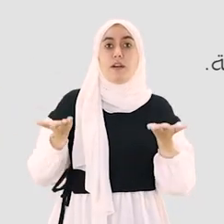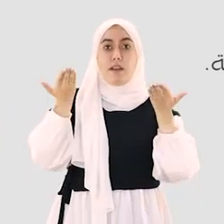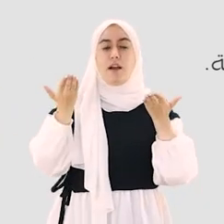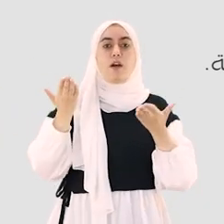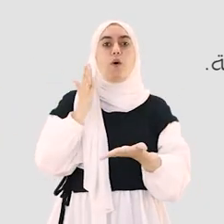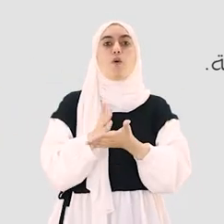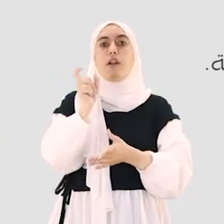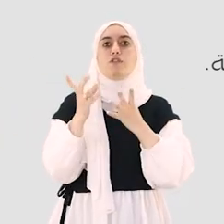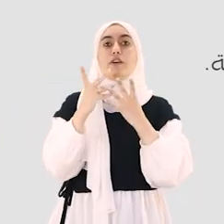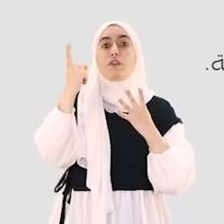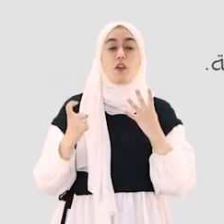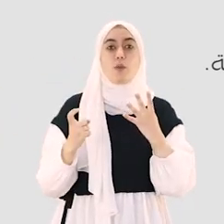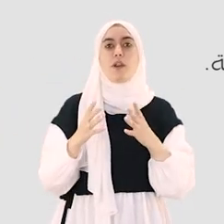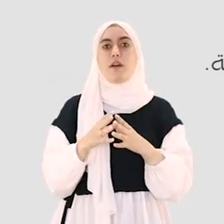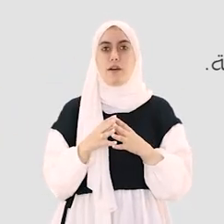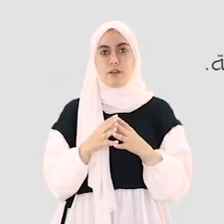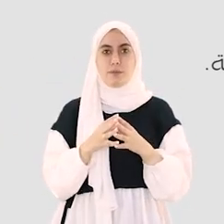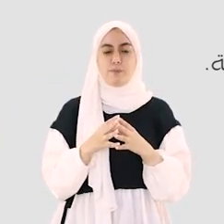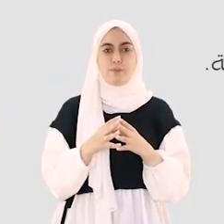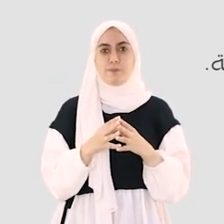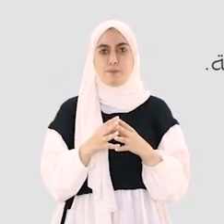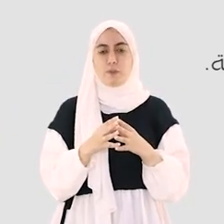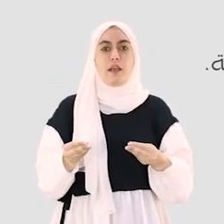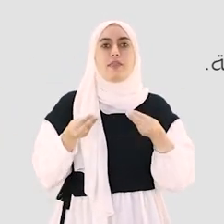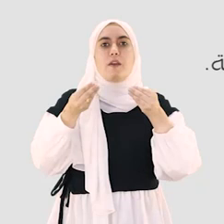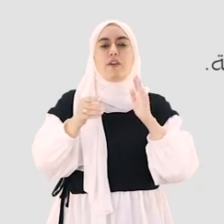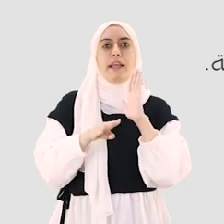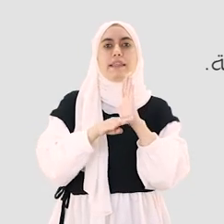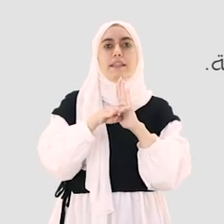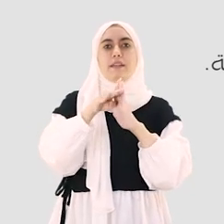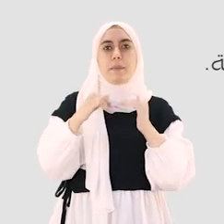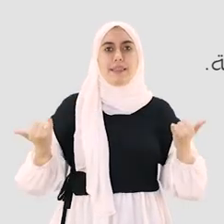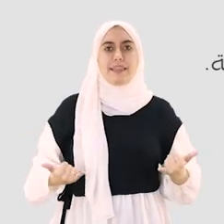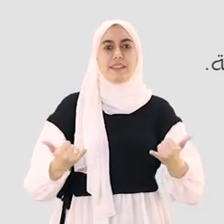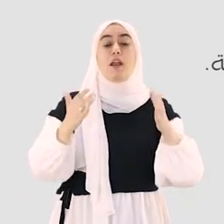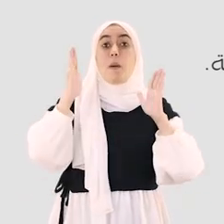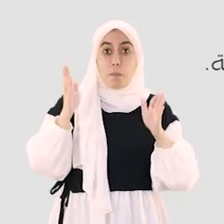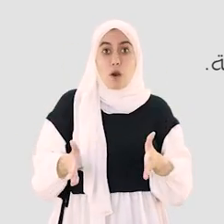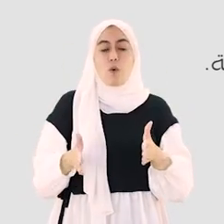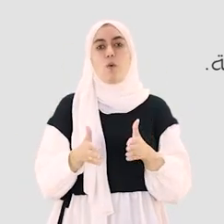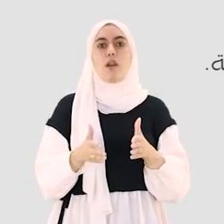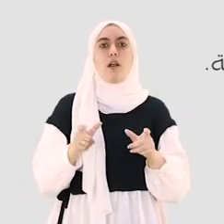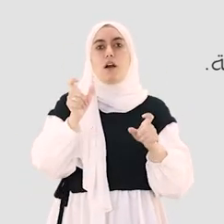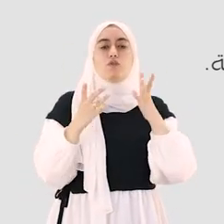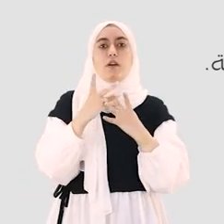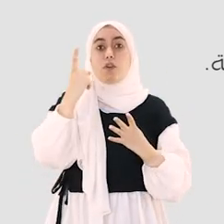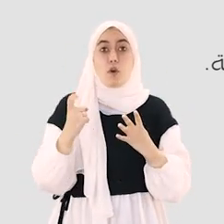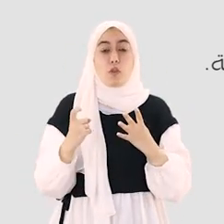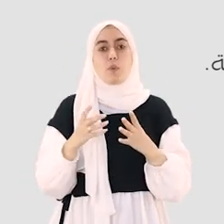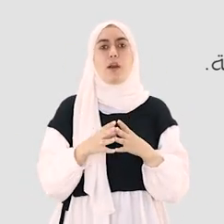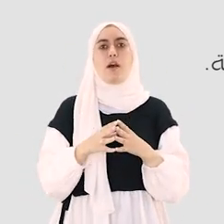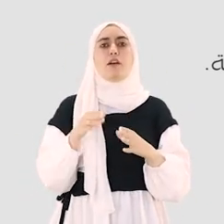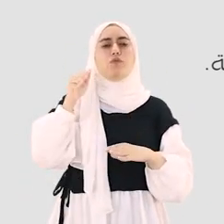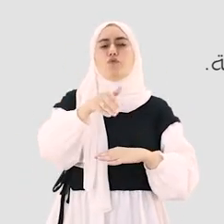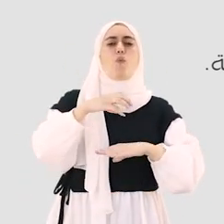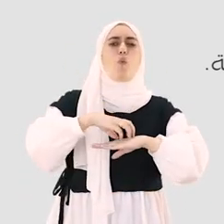يصدرها المجلس الاعلى لحقوق الاشخاص ذوي الاعاقه توفير ترتيبات تيسيريه معقوله